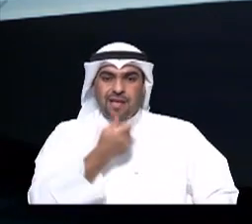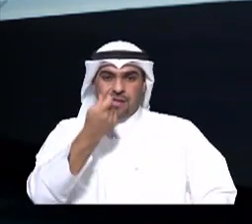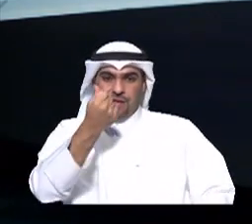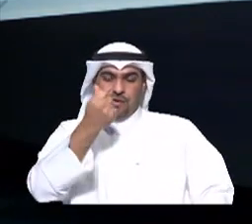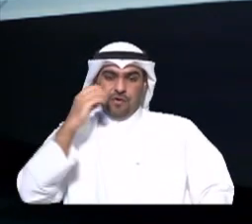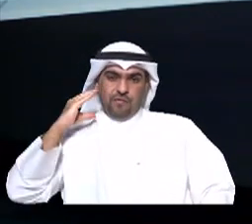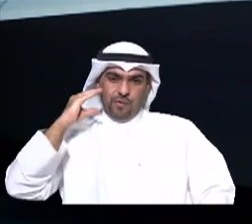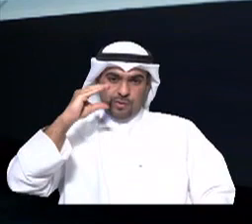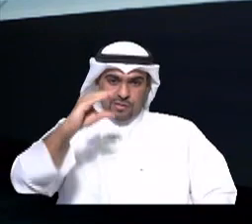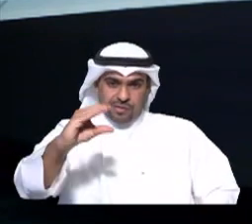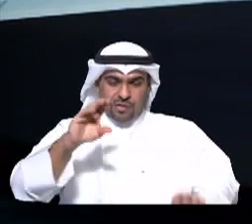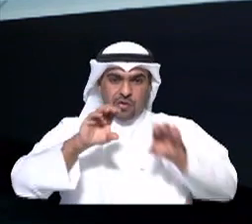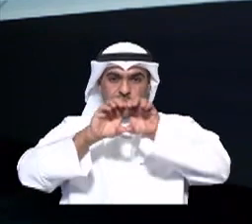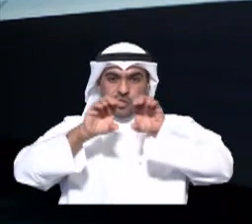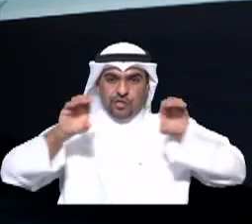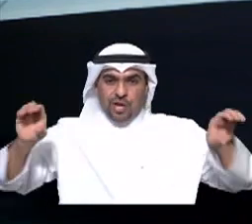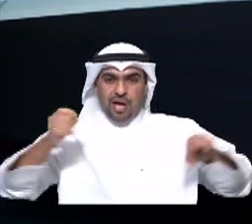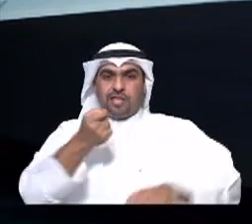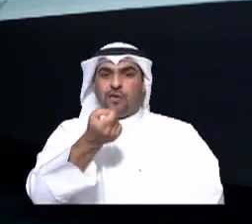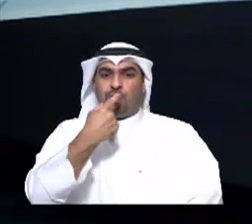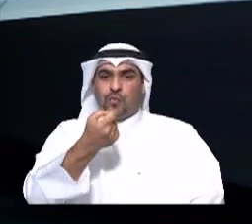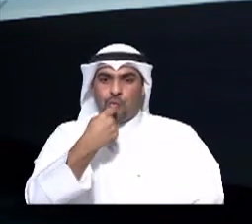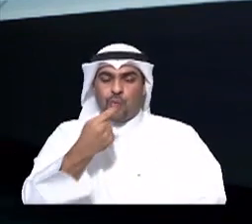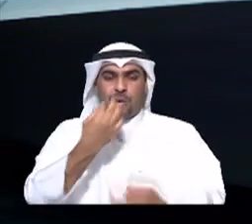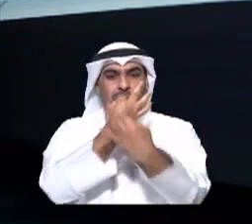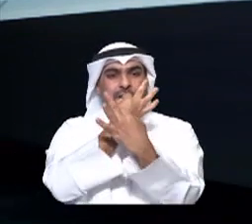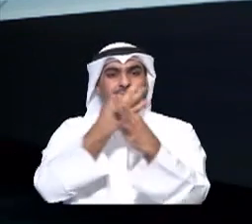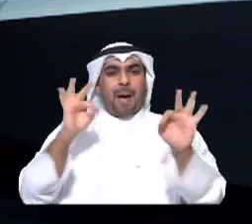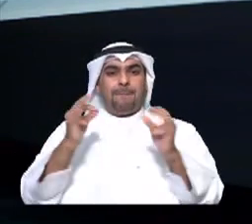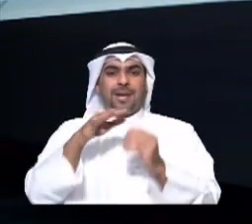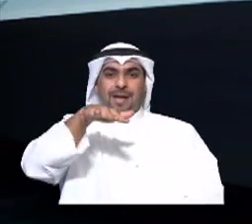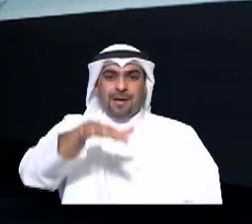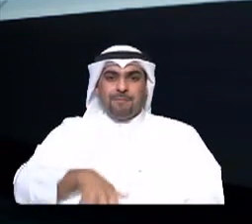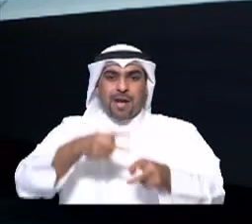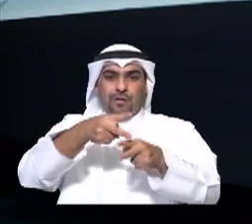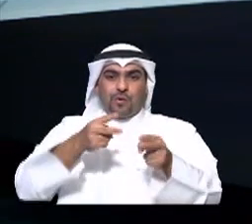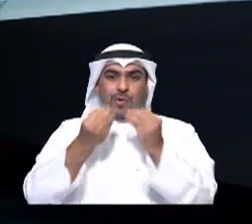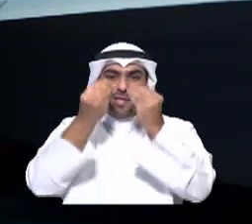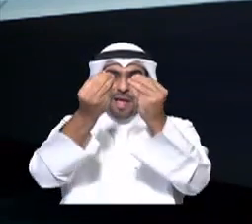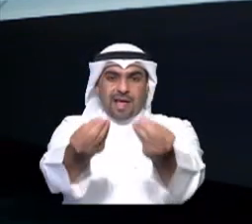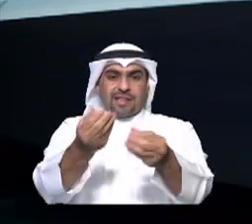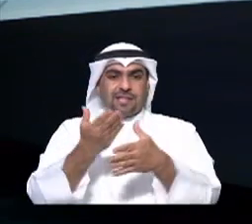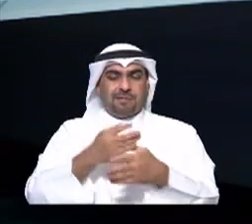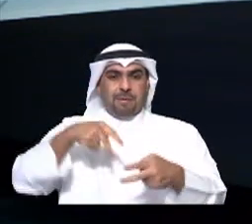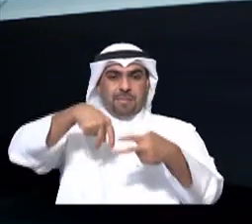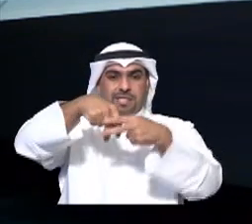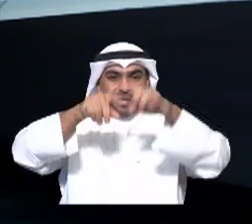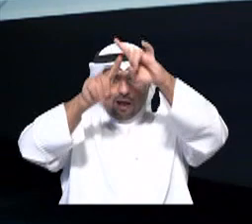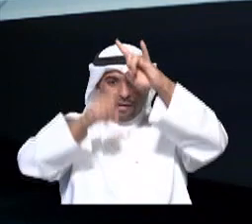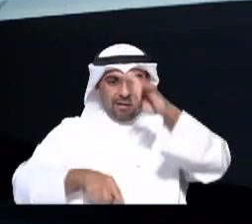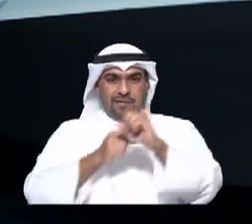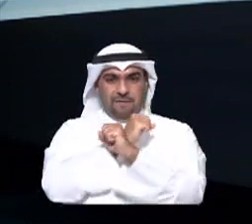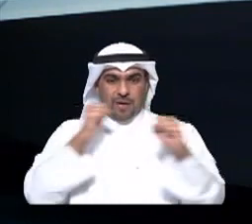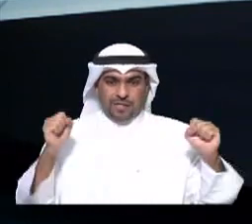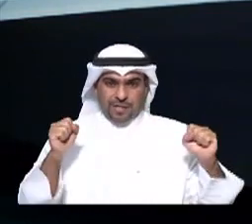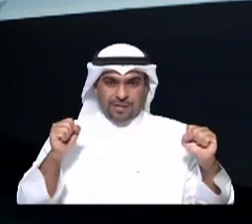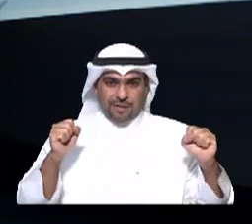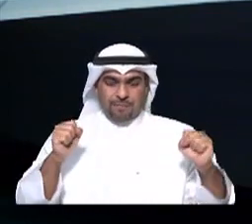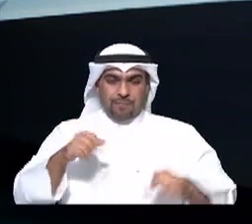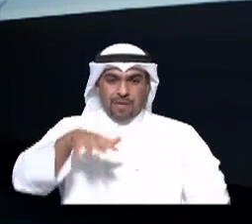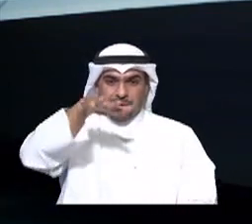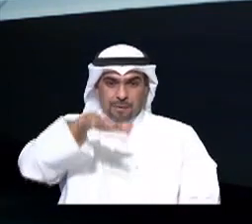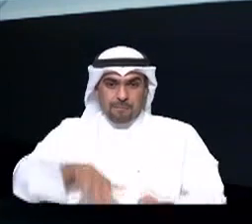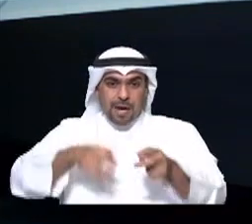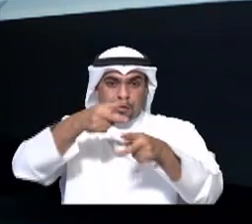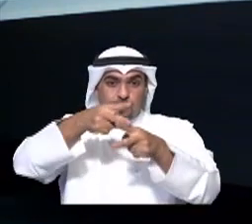تواجه نقصا حادا في الأدوية والمعدات الطبية نتيجة العدوان الإسرائيلي الأخير. نهج العطاء